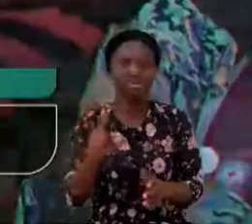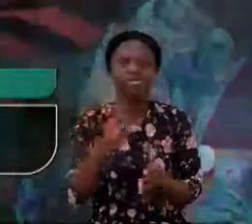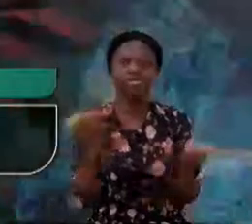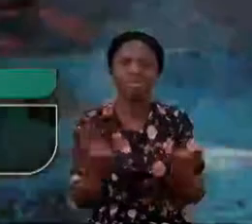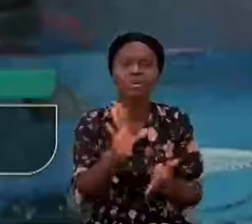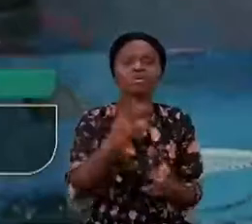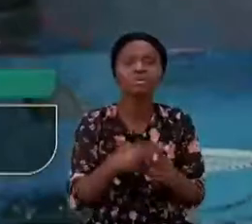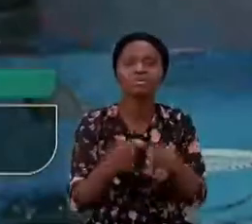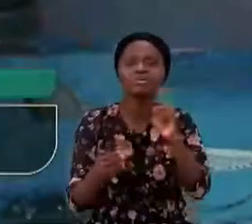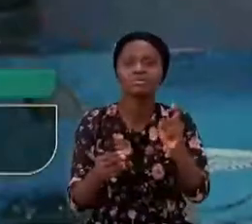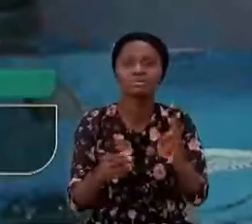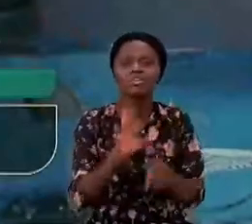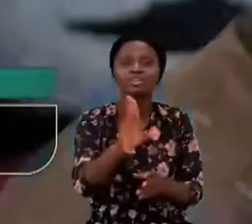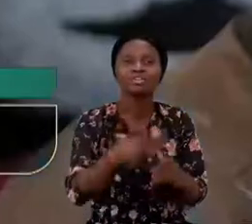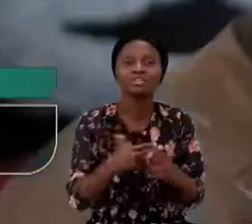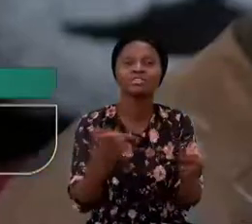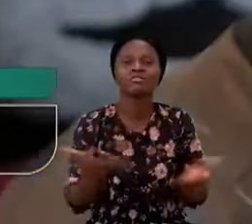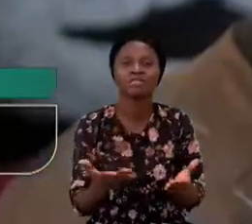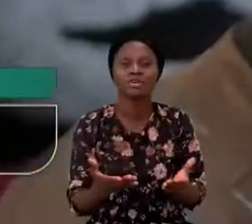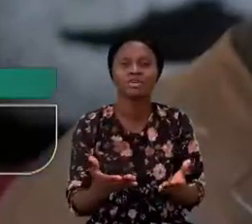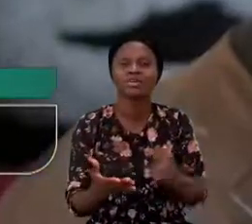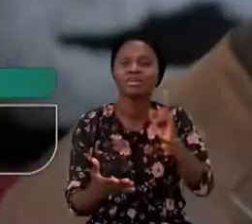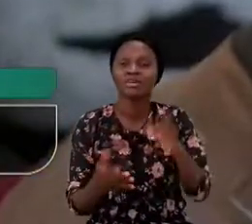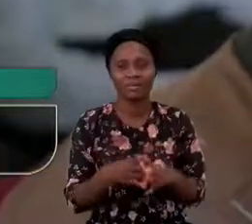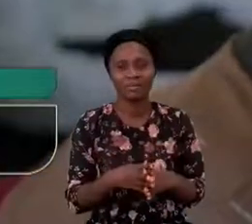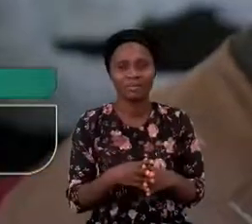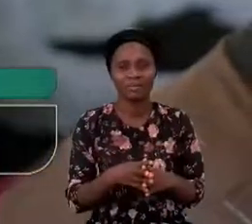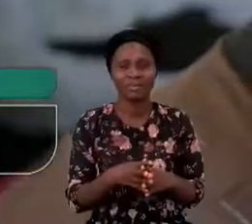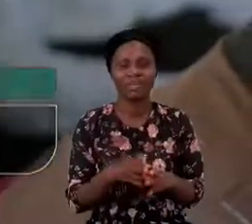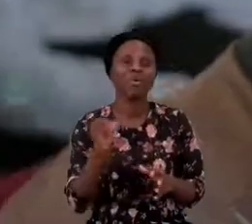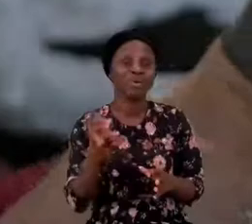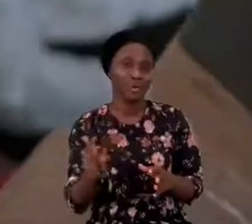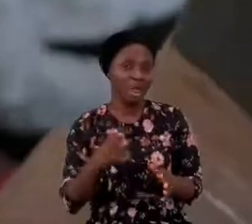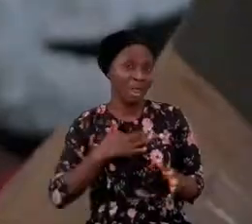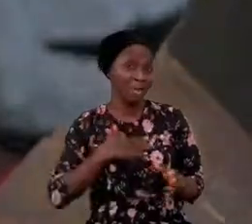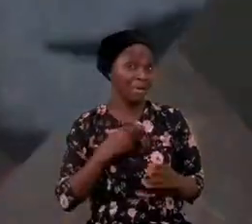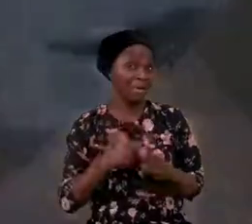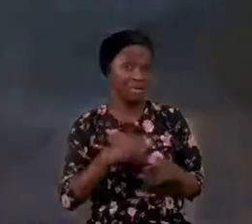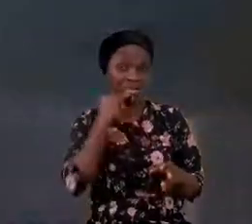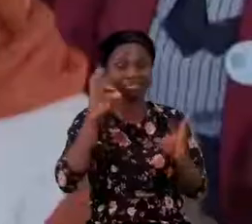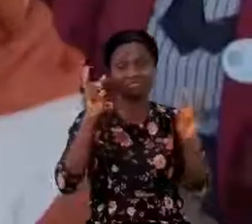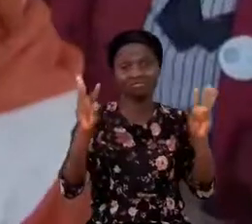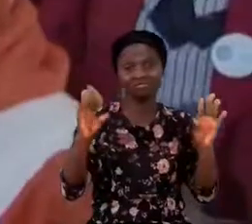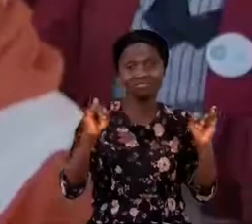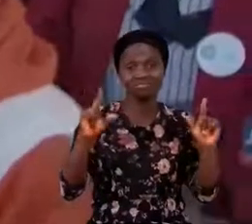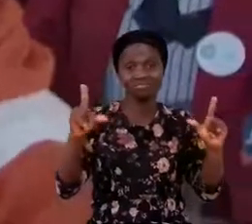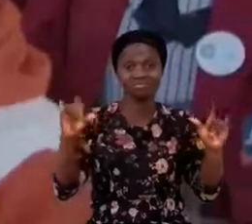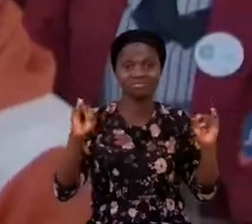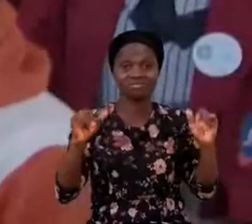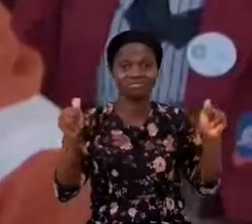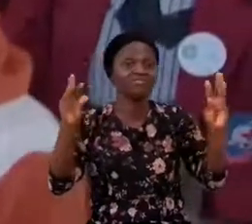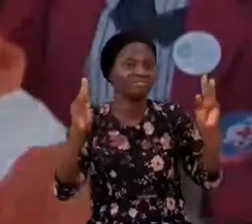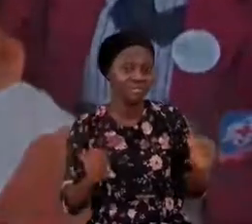c'est William, j'ai dit, ce William, dis pour toi non? Donne ton prénom, non?